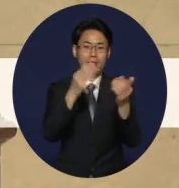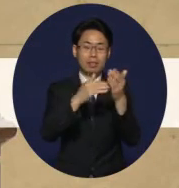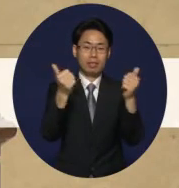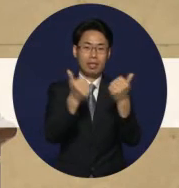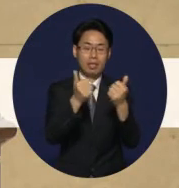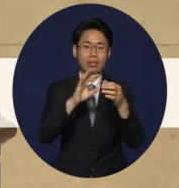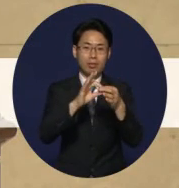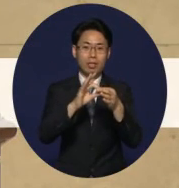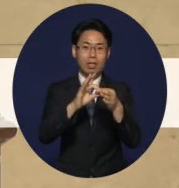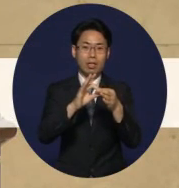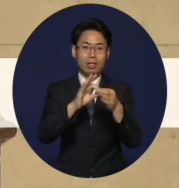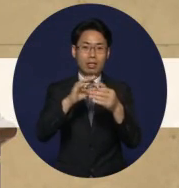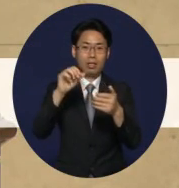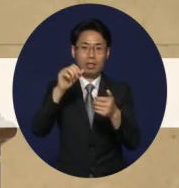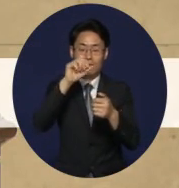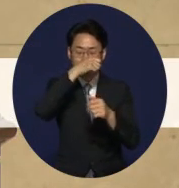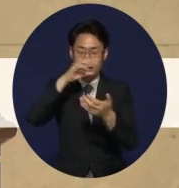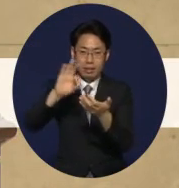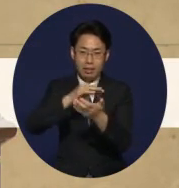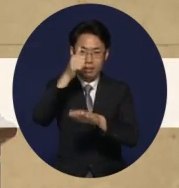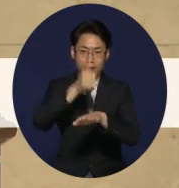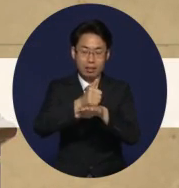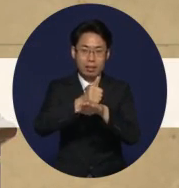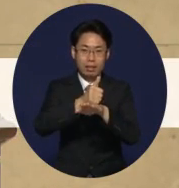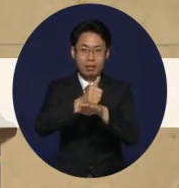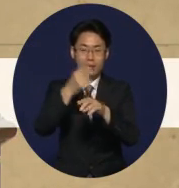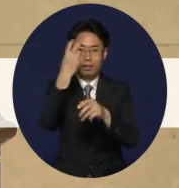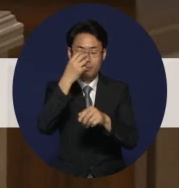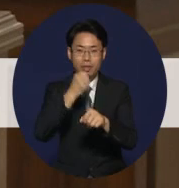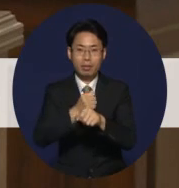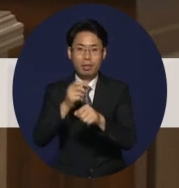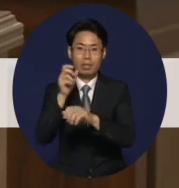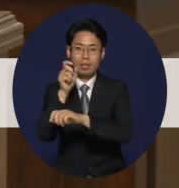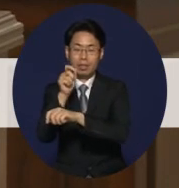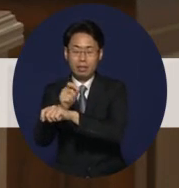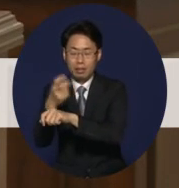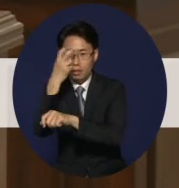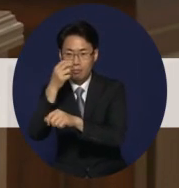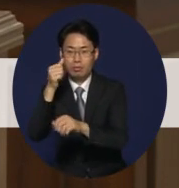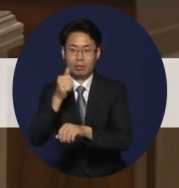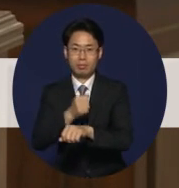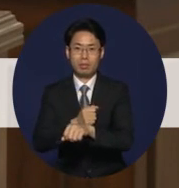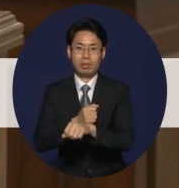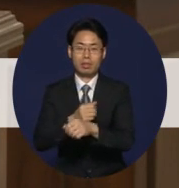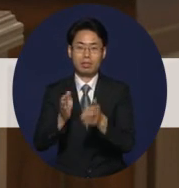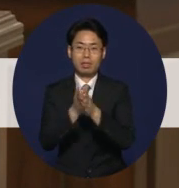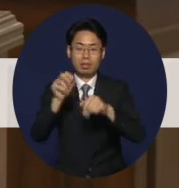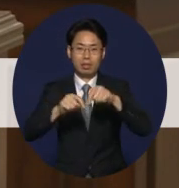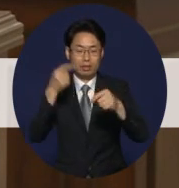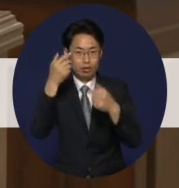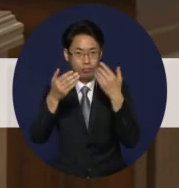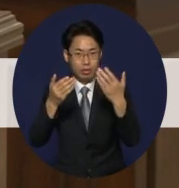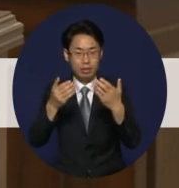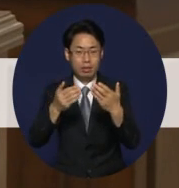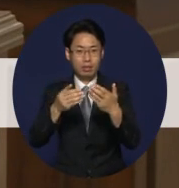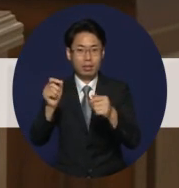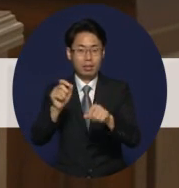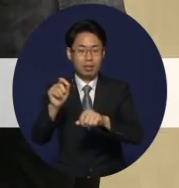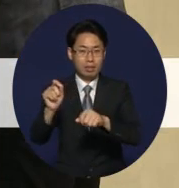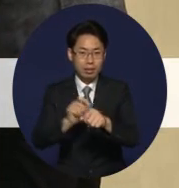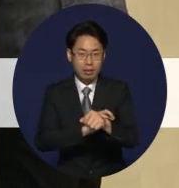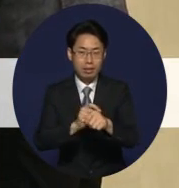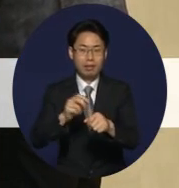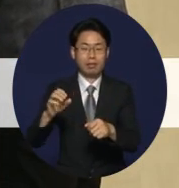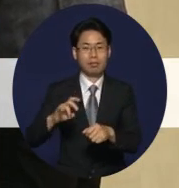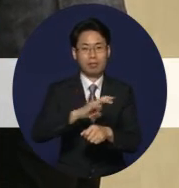제1차 정례회를 통해 예산결산특별위원회 결산심사와 행정사무감사, 시정질문 등을 펼쳤으며 특히